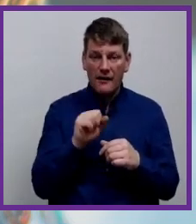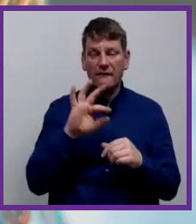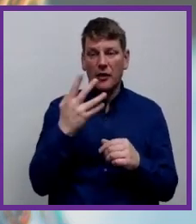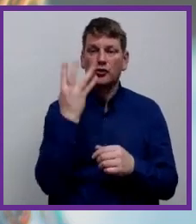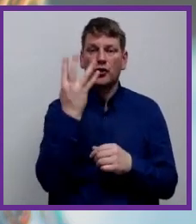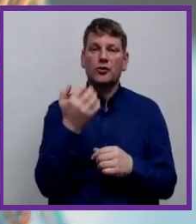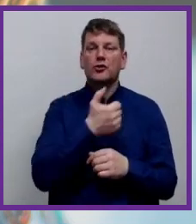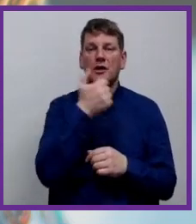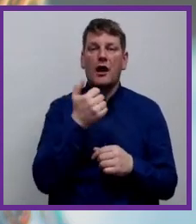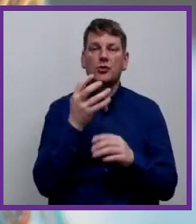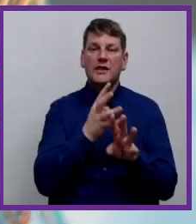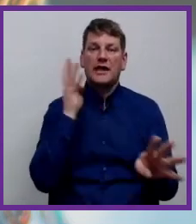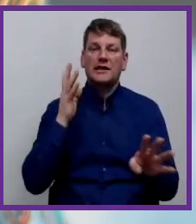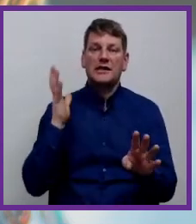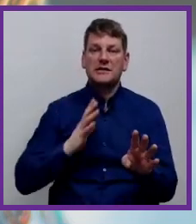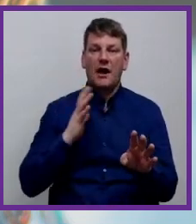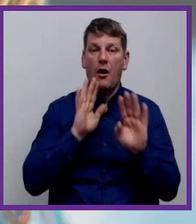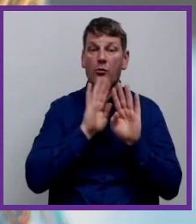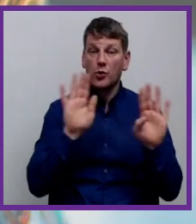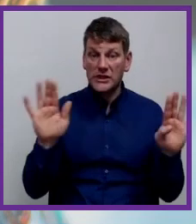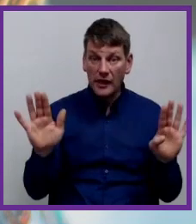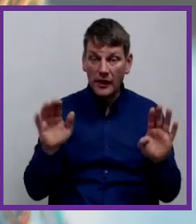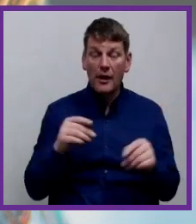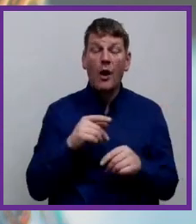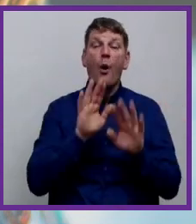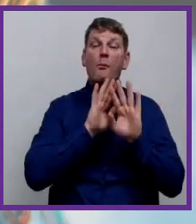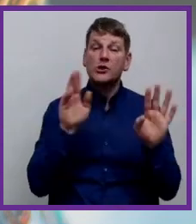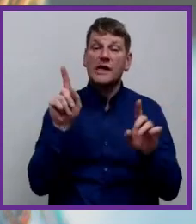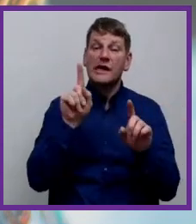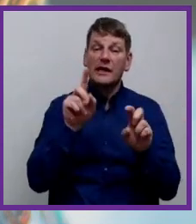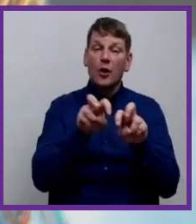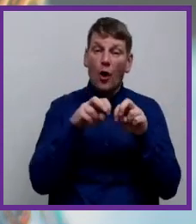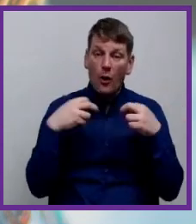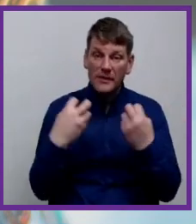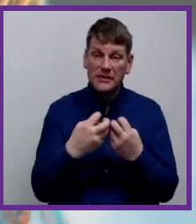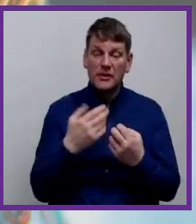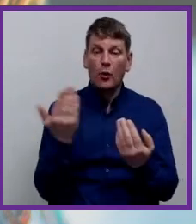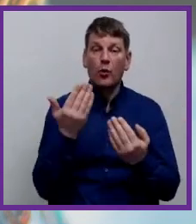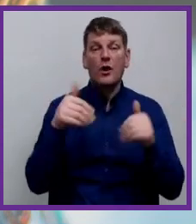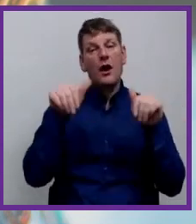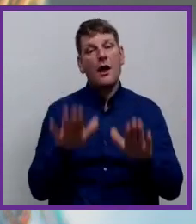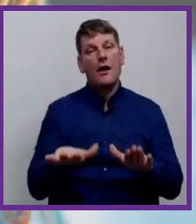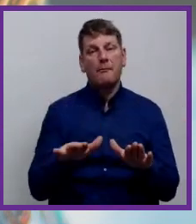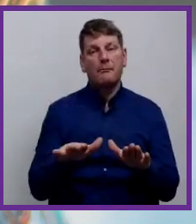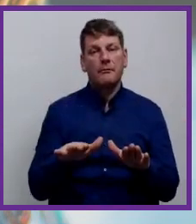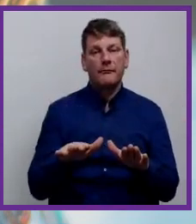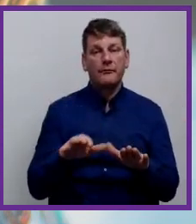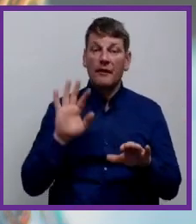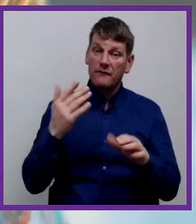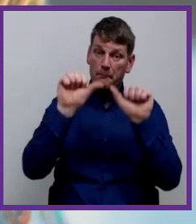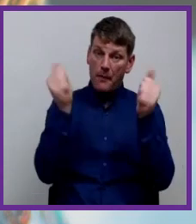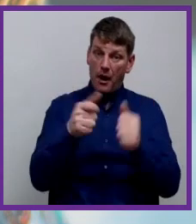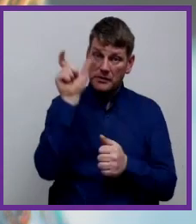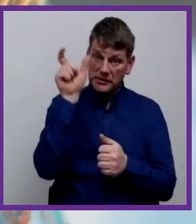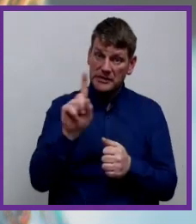rindā muzejā. Un muzejā ir sauktā komisija, kura nolemj vai mākslinieks